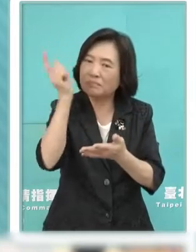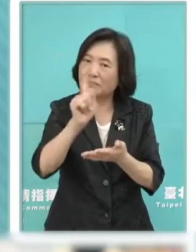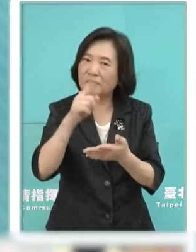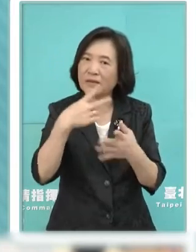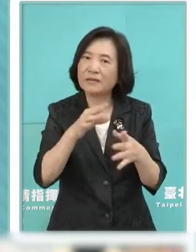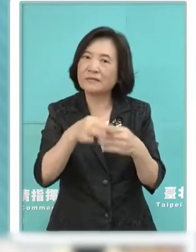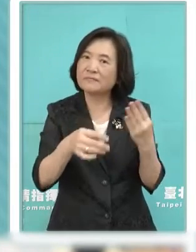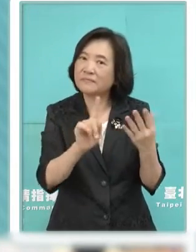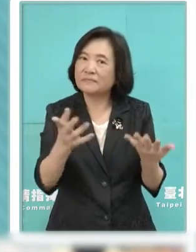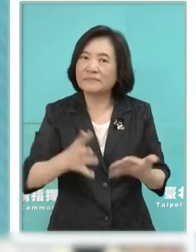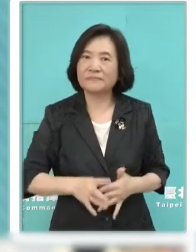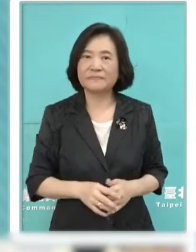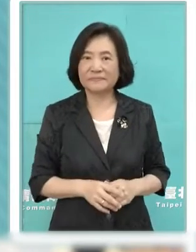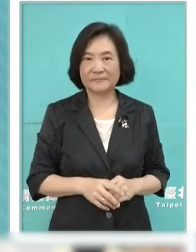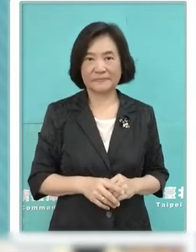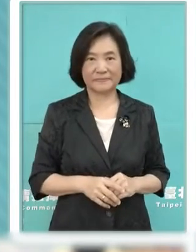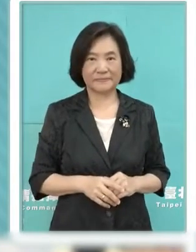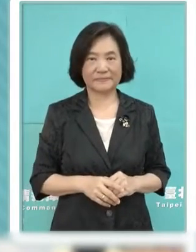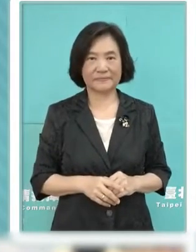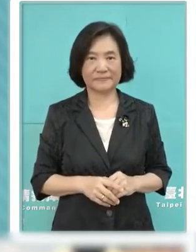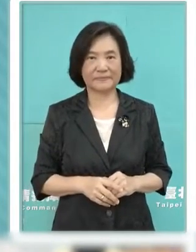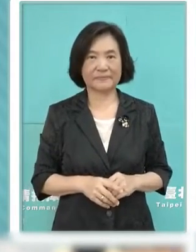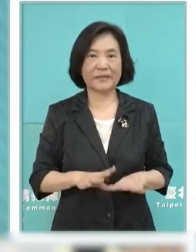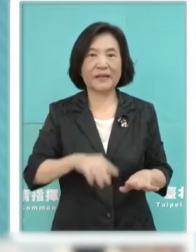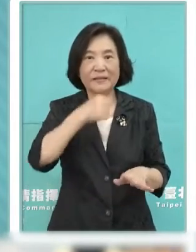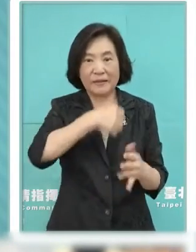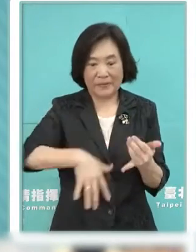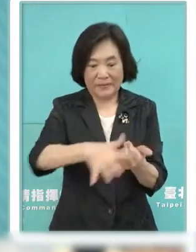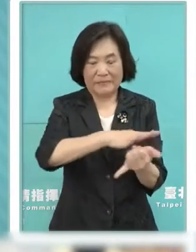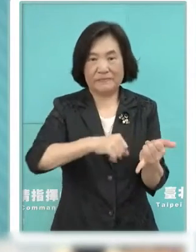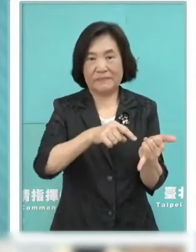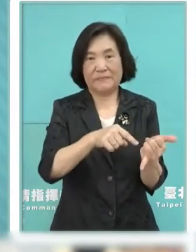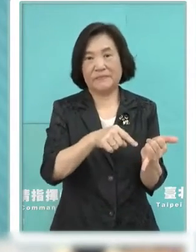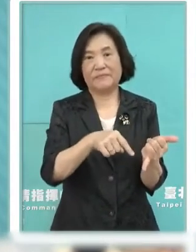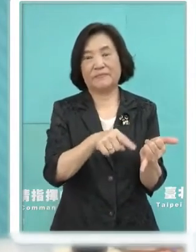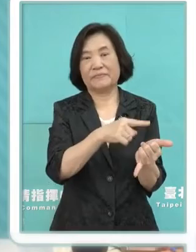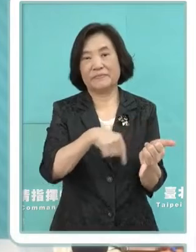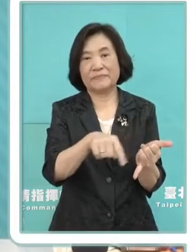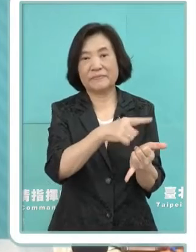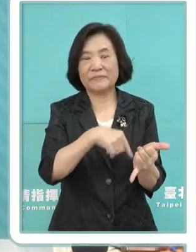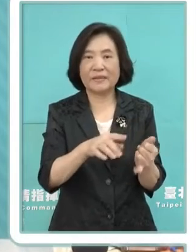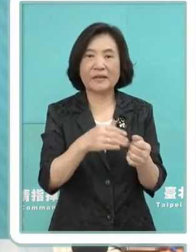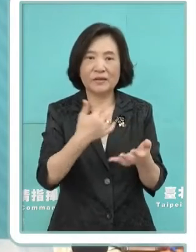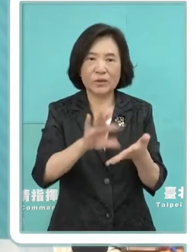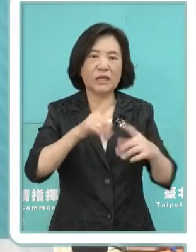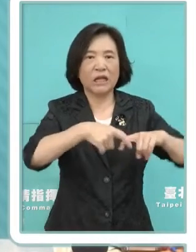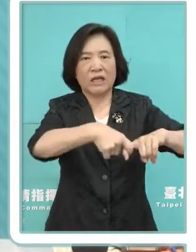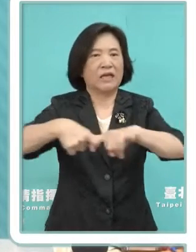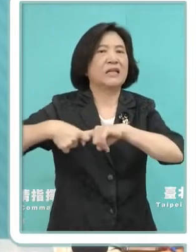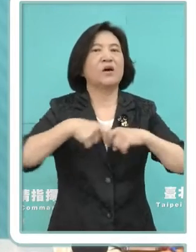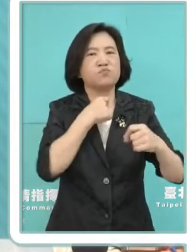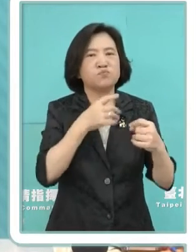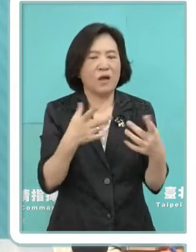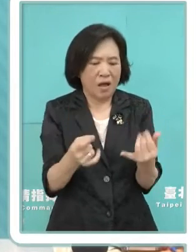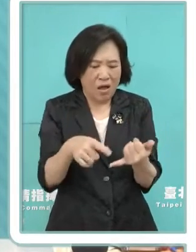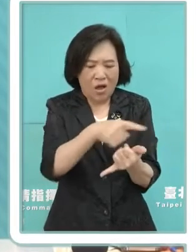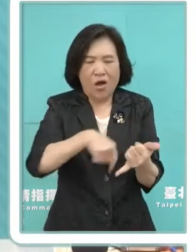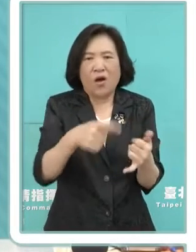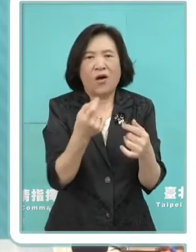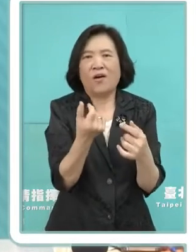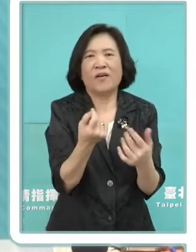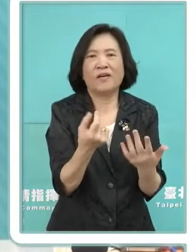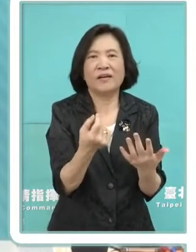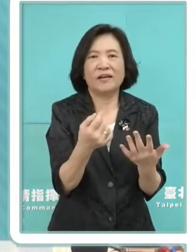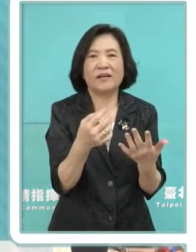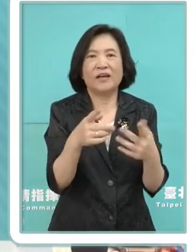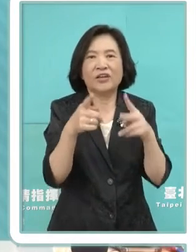还有什么建议吗？ 台湾哦，基本上哦，它还是同岛一命，你知道，特别是高铁的出现，